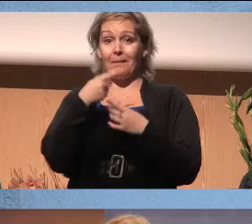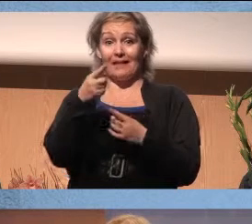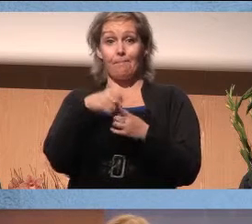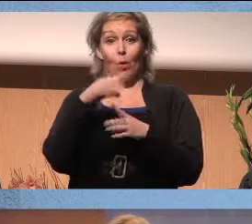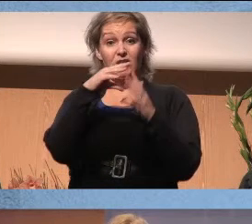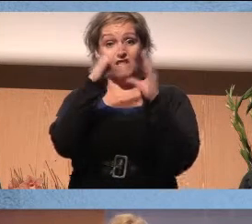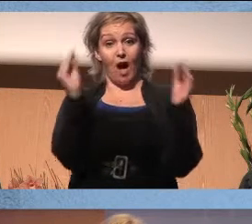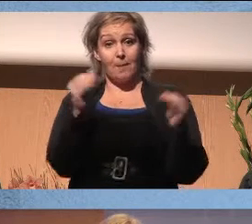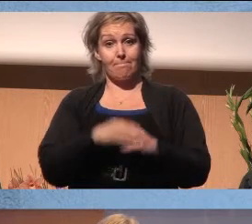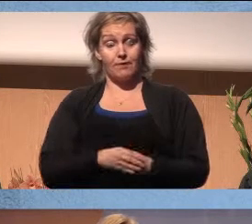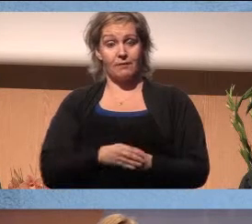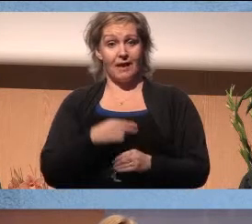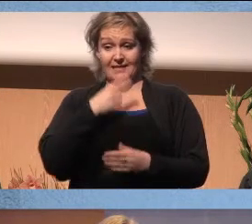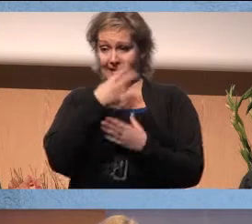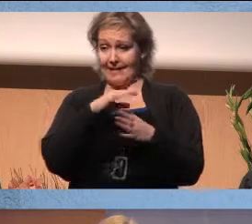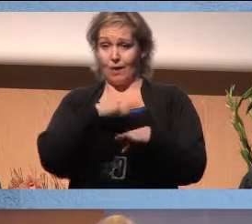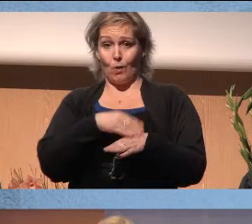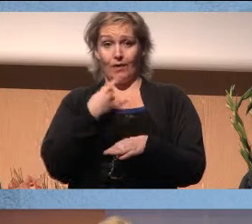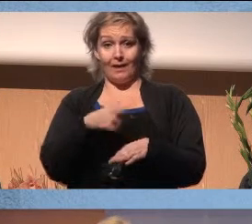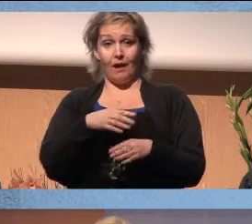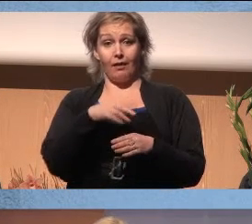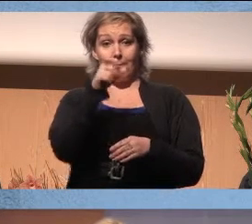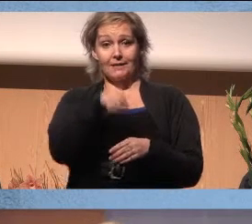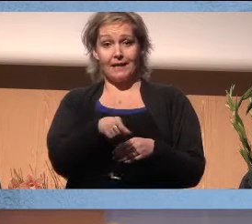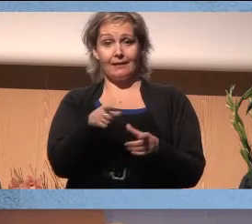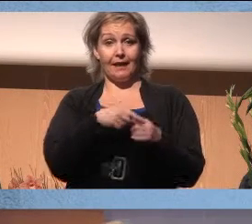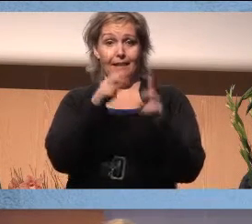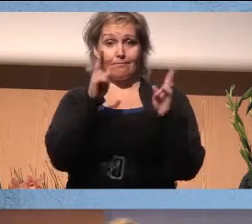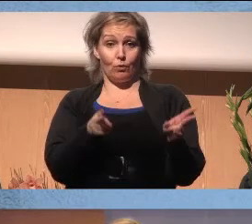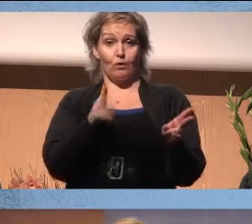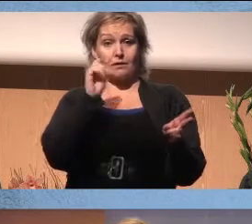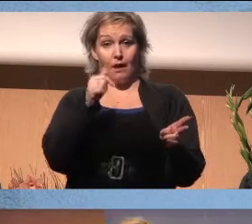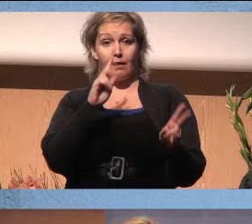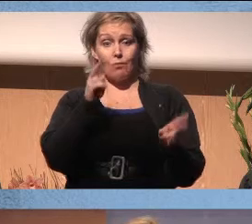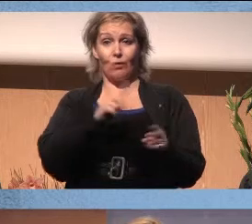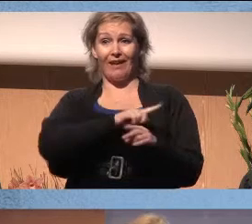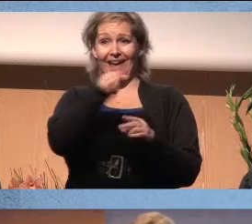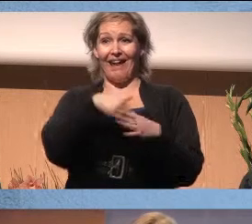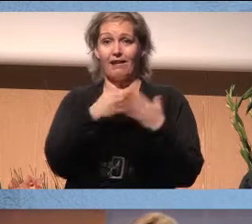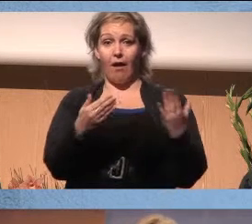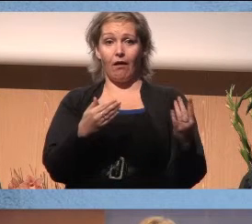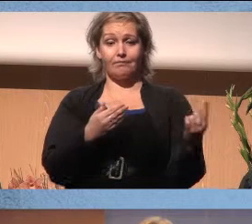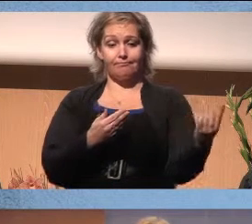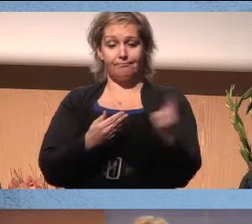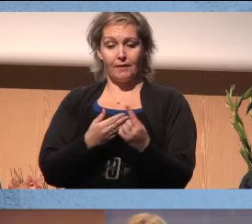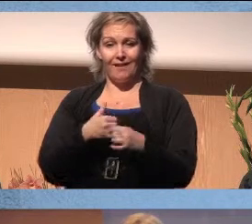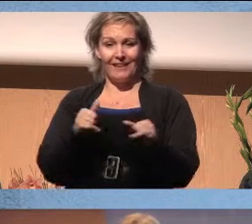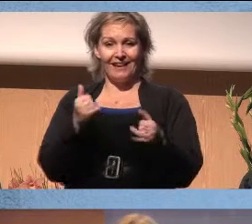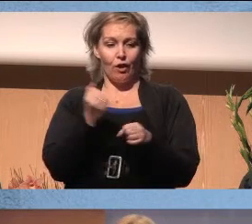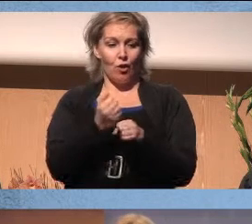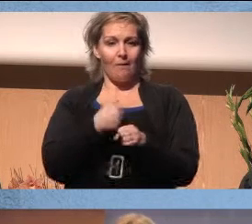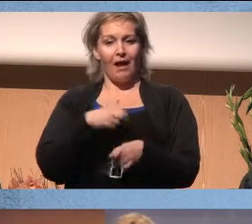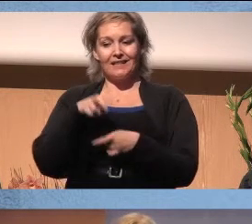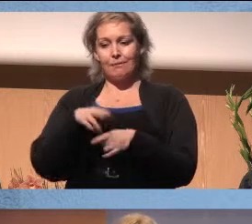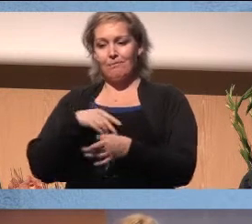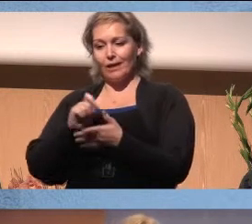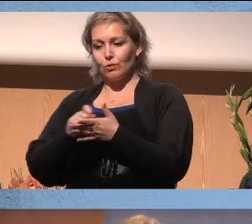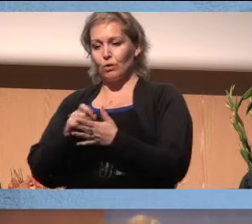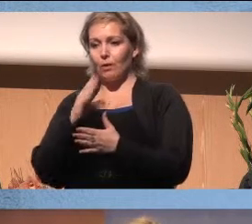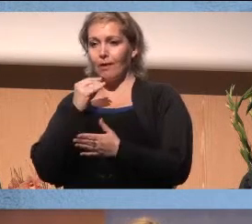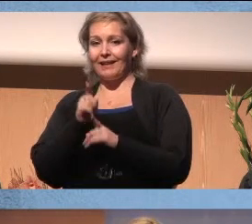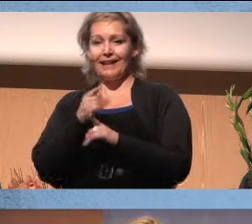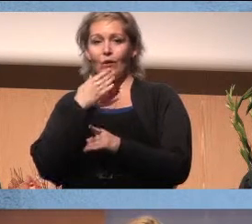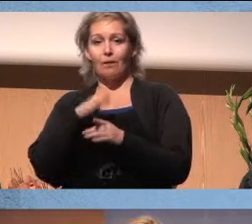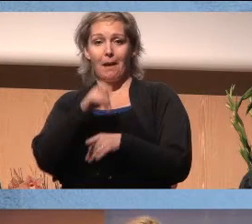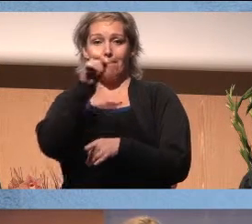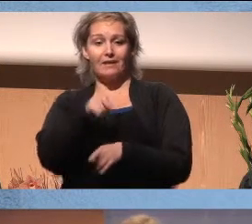på Skype. Jeg ser ingen grunn til at en pasient eller bruker skal bruke en hel dag fri fra jobben når jeg kan sitte på kontoret mitt og snakke like godt